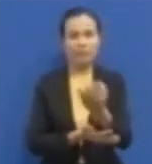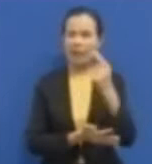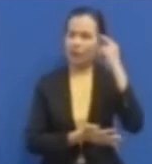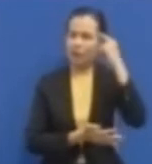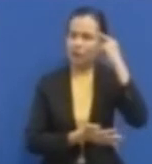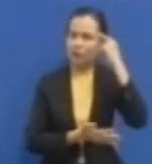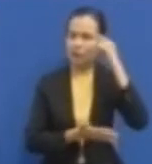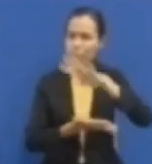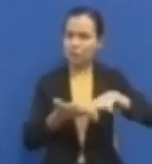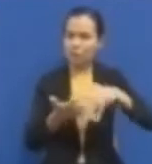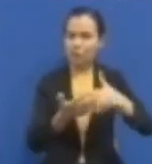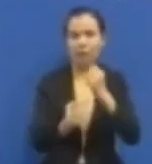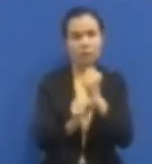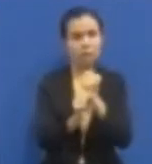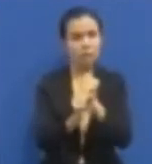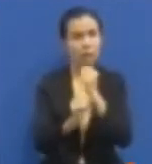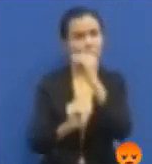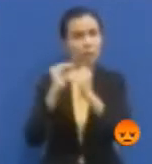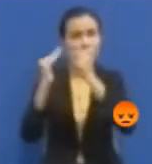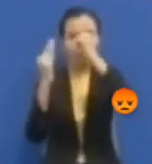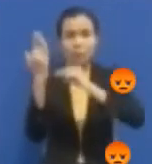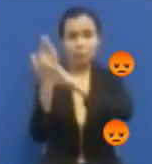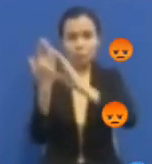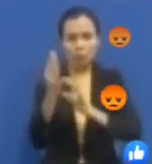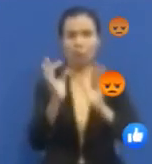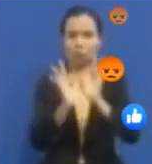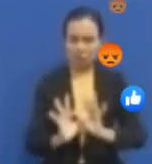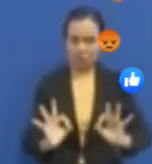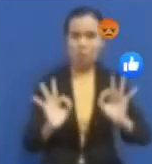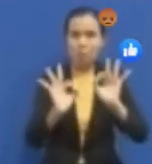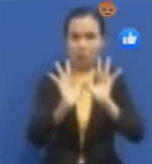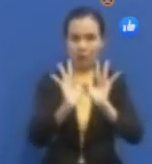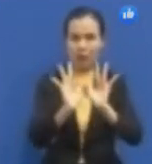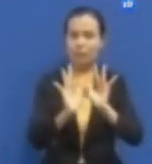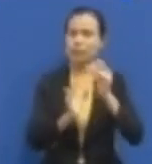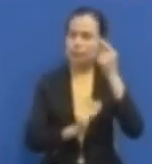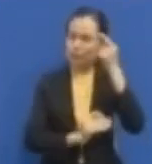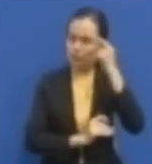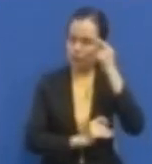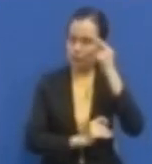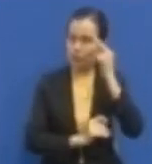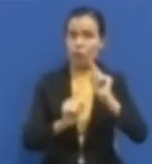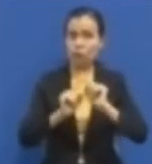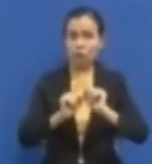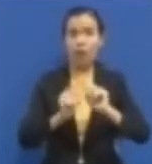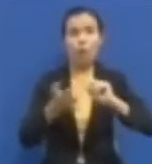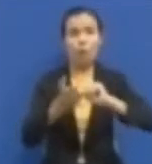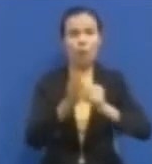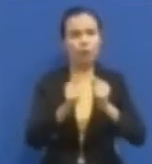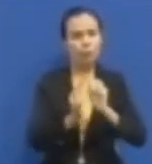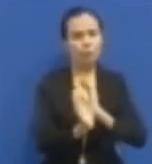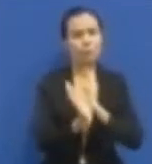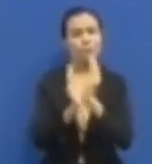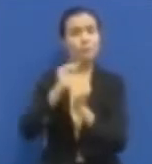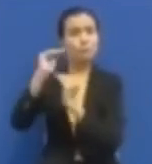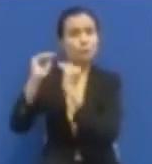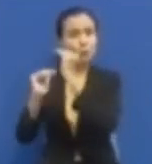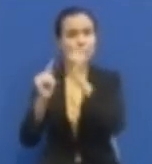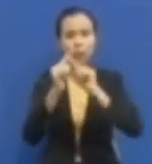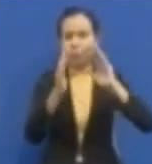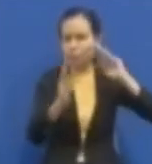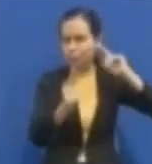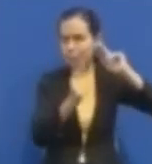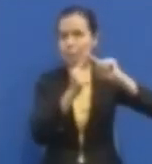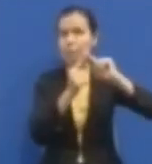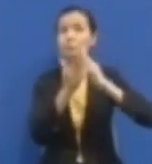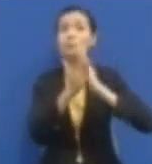ผนปฏิรูปนั้นได้เห็นถึงความสำคัญของเรื่องนี้และก็ต้องการให้เกิดการปฏิรูปที่เป็นผลสำเร็จตามเป้าหมายที่แ